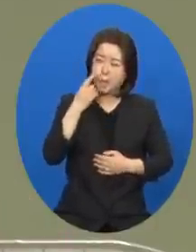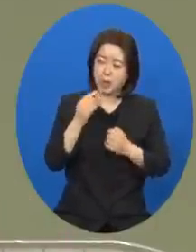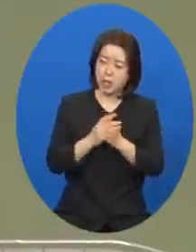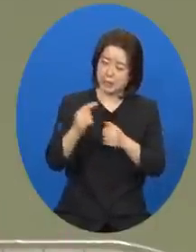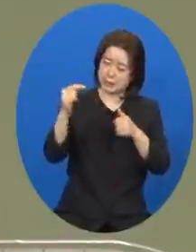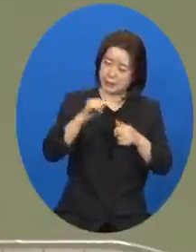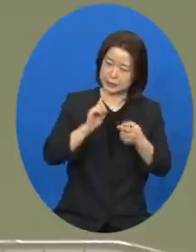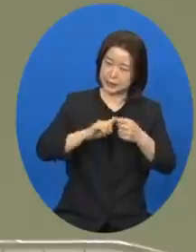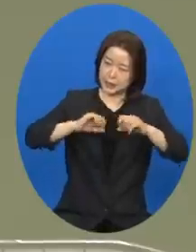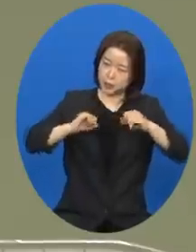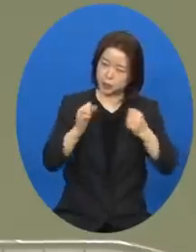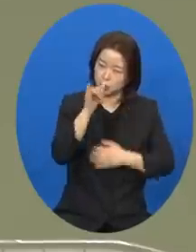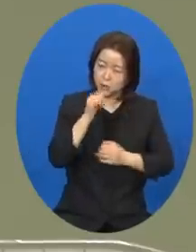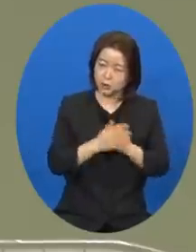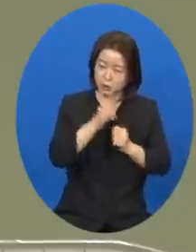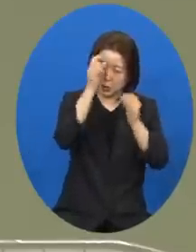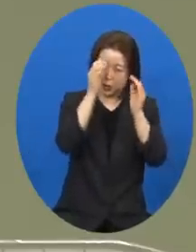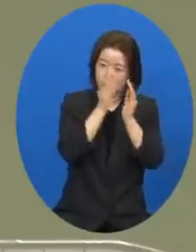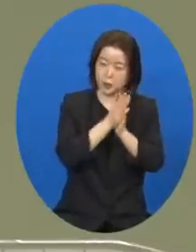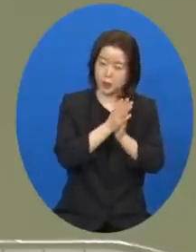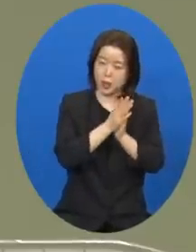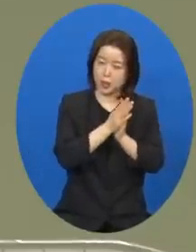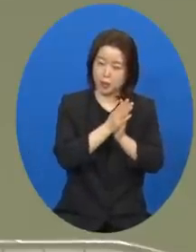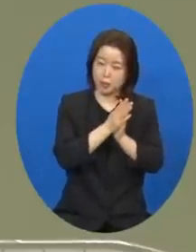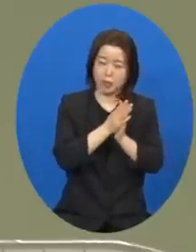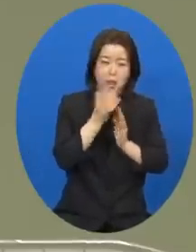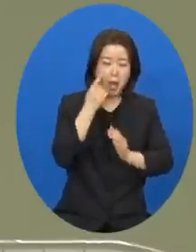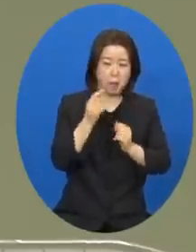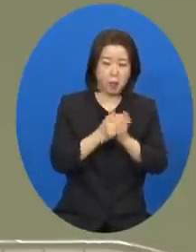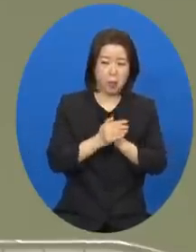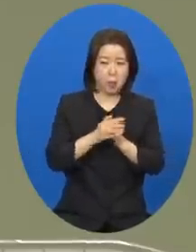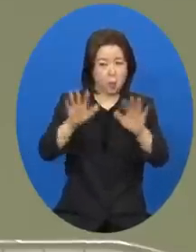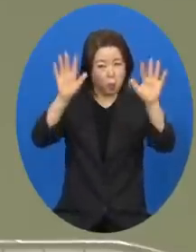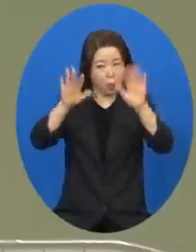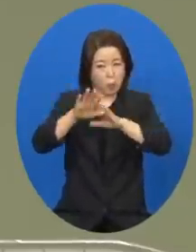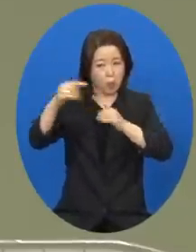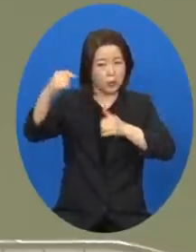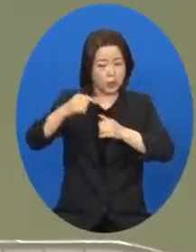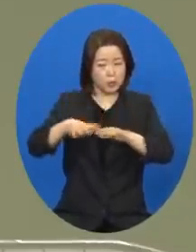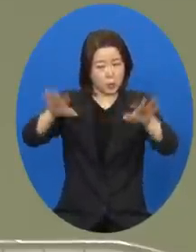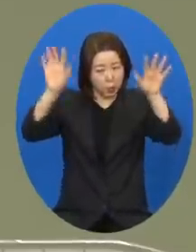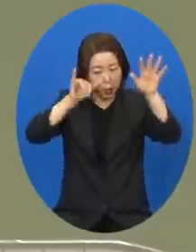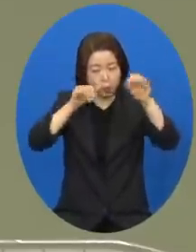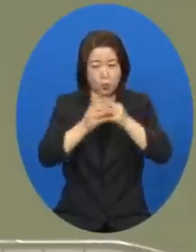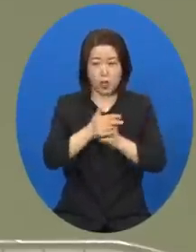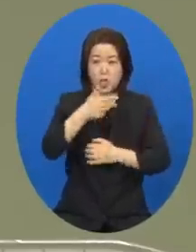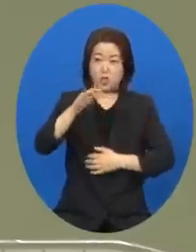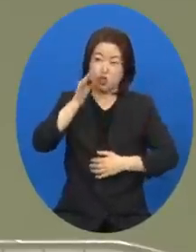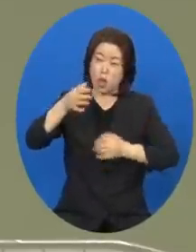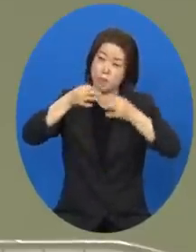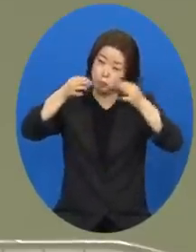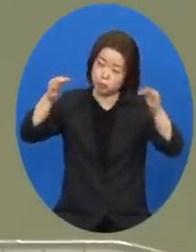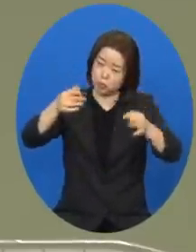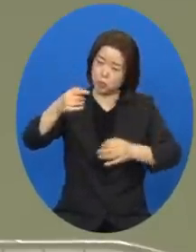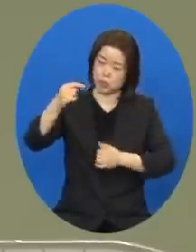해봤나? 기도하라면 기도하고 손을 들라면 손을 들고 뭐 주여 부르짖으라면